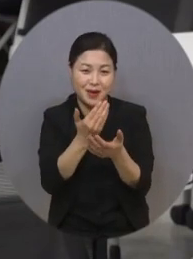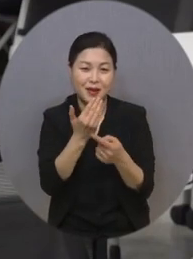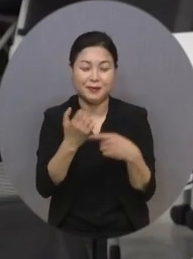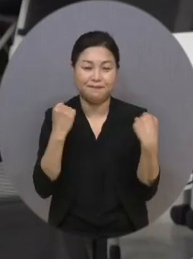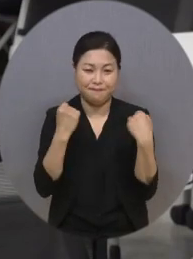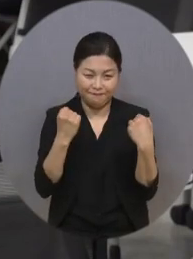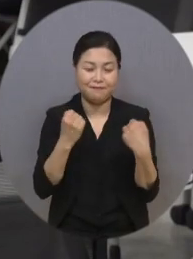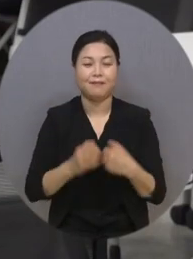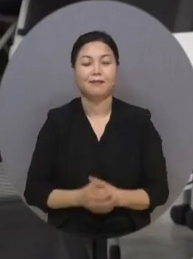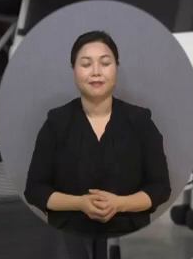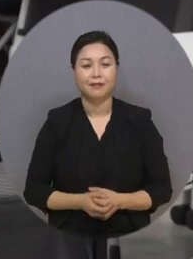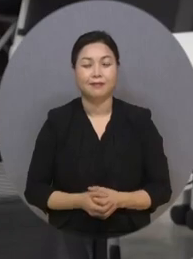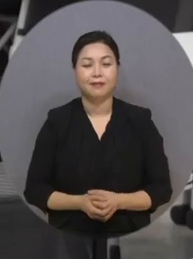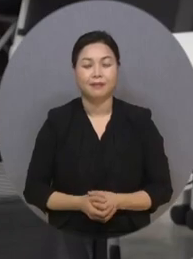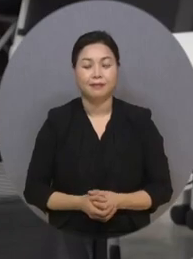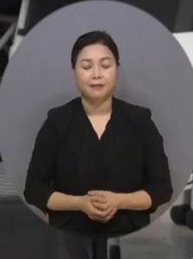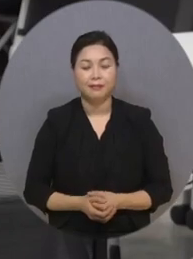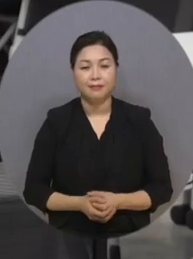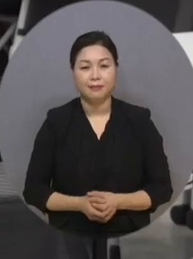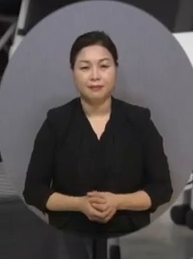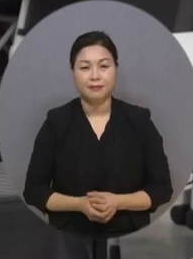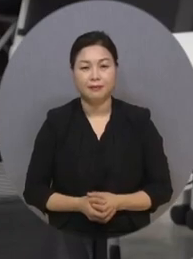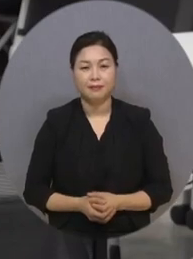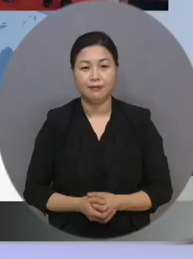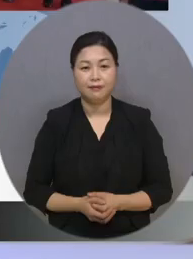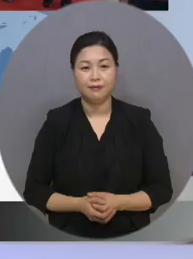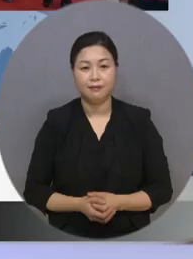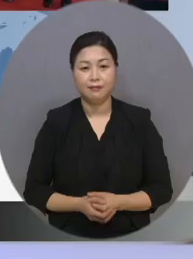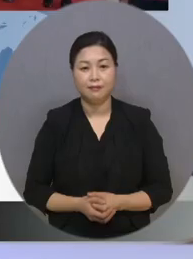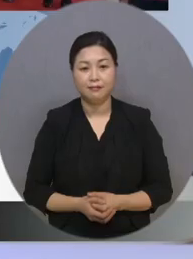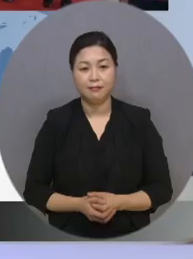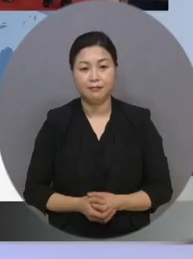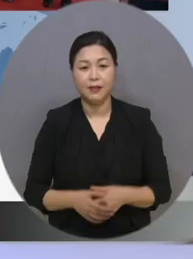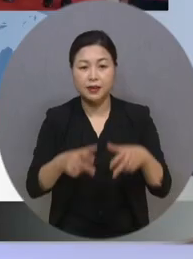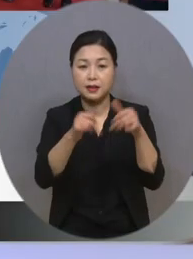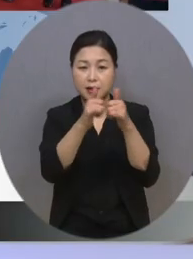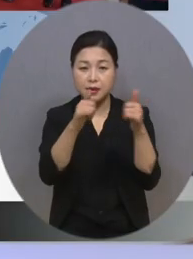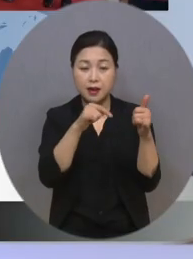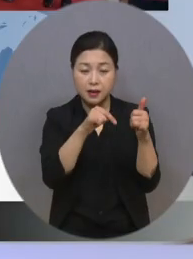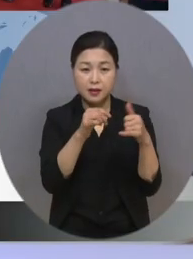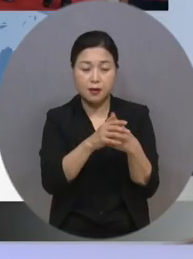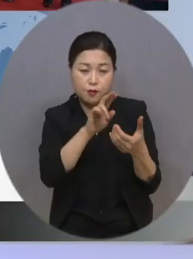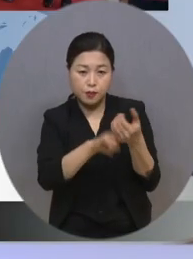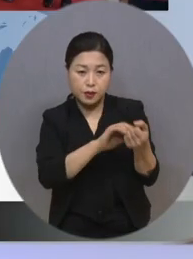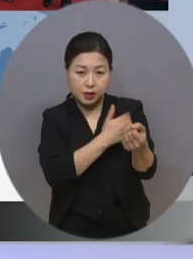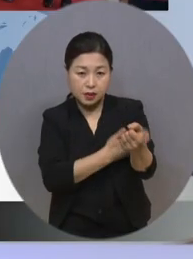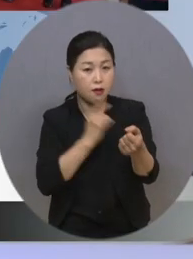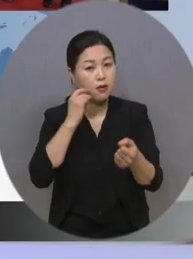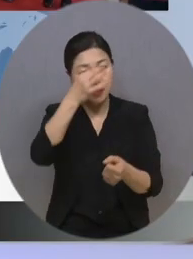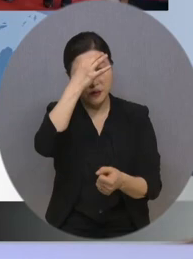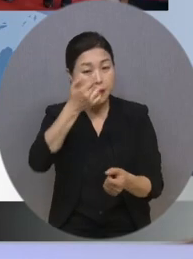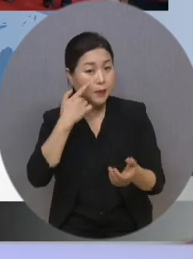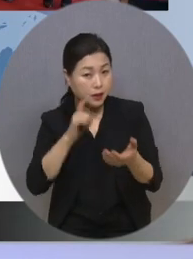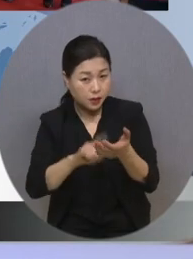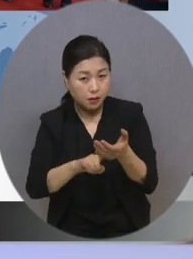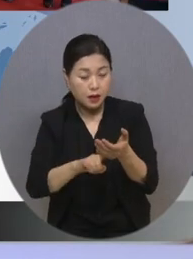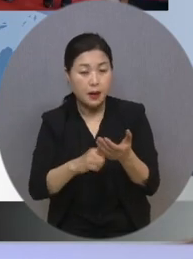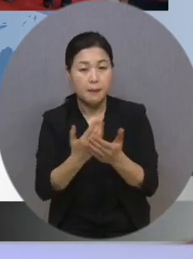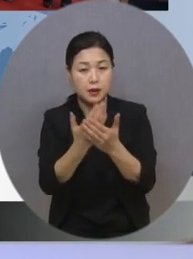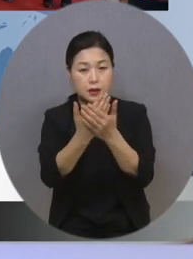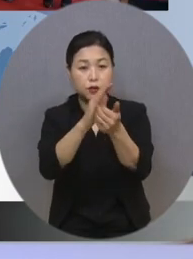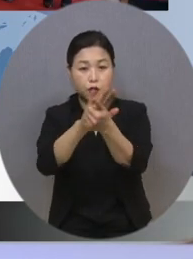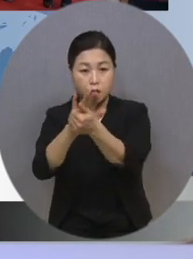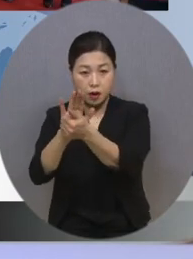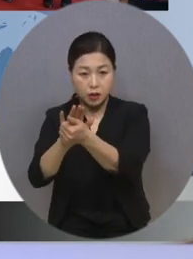응원합니다. 복지TV 경기방송 정선입니다. 장애인의 잠재성과 예술성을 발견하고 개발하기